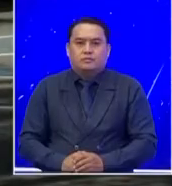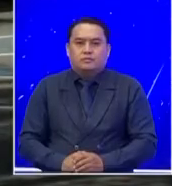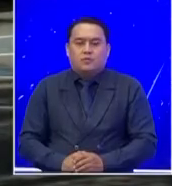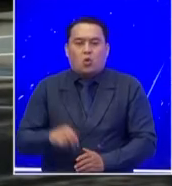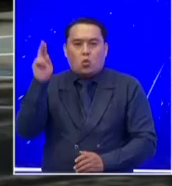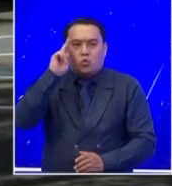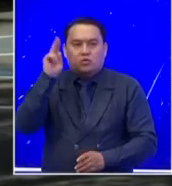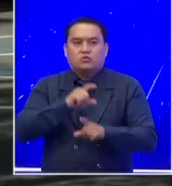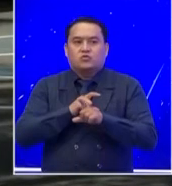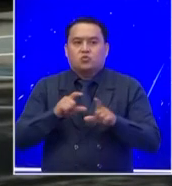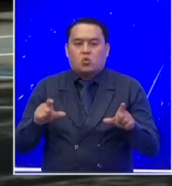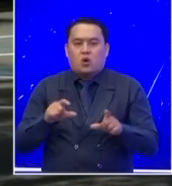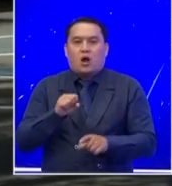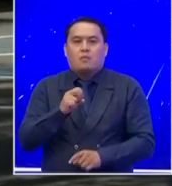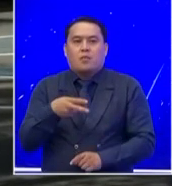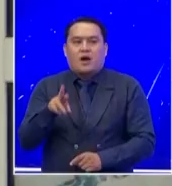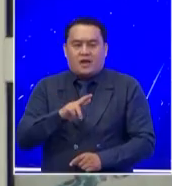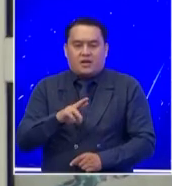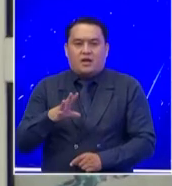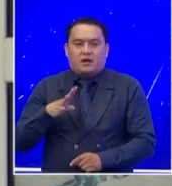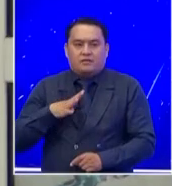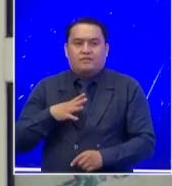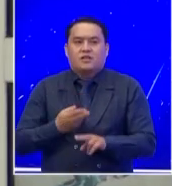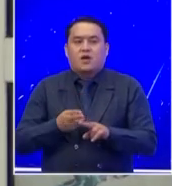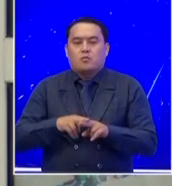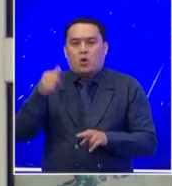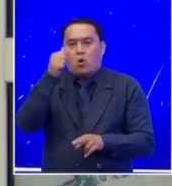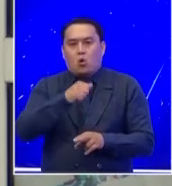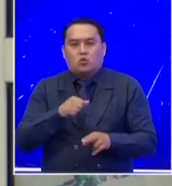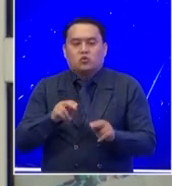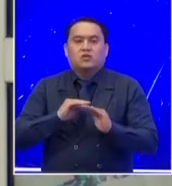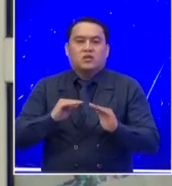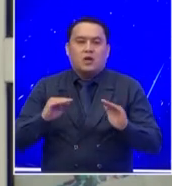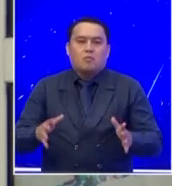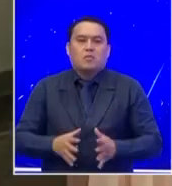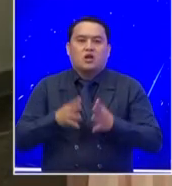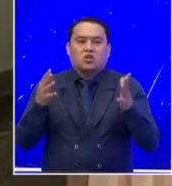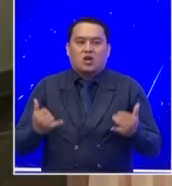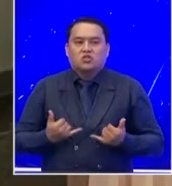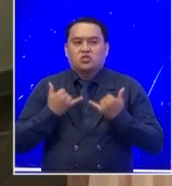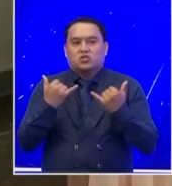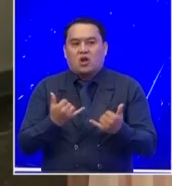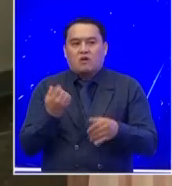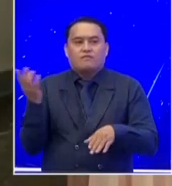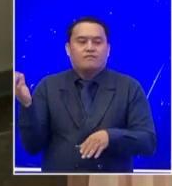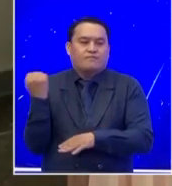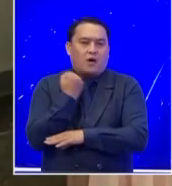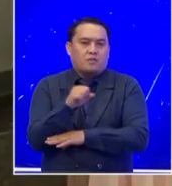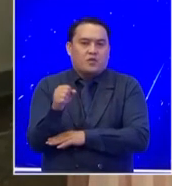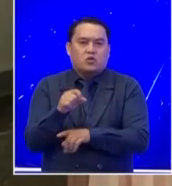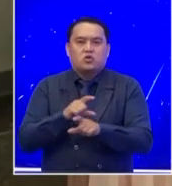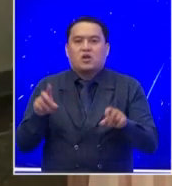Учиться в школе имени великого мыслителя и поэта Абая Кунанбаева для ее учащихся – большая честь. Быть лидерами во всем – их